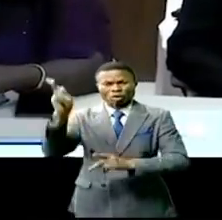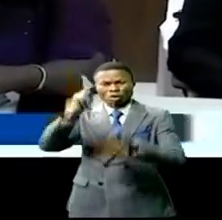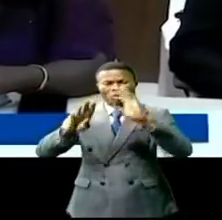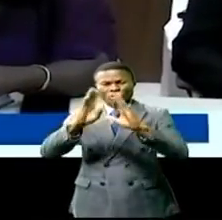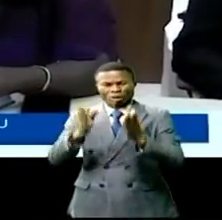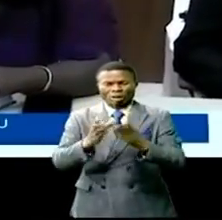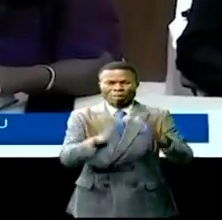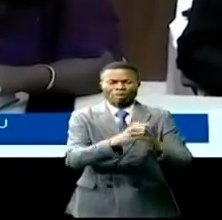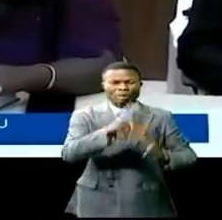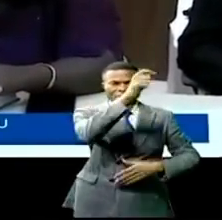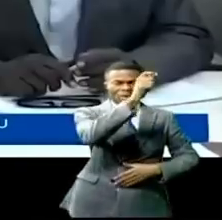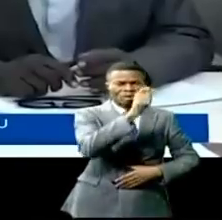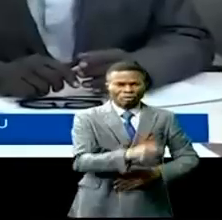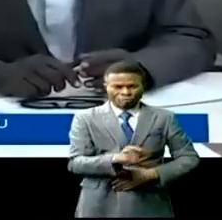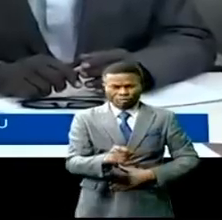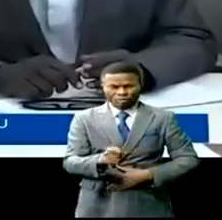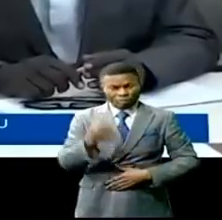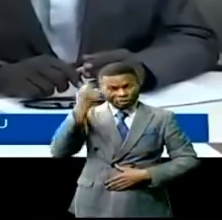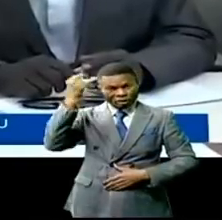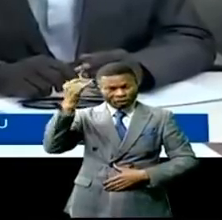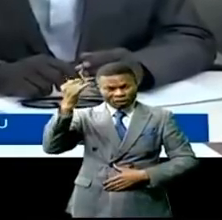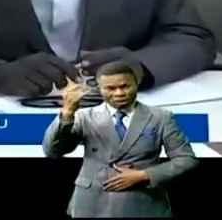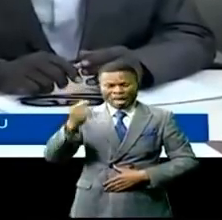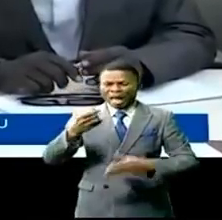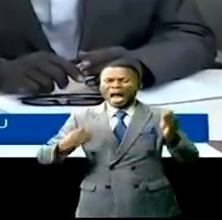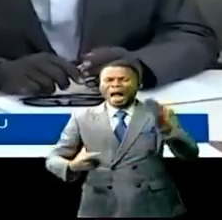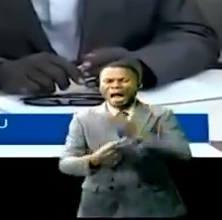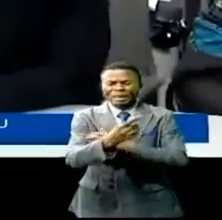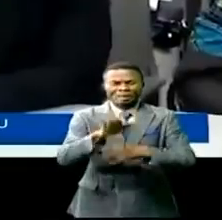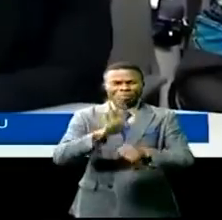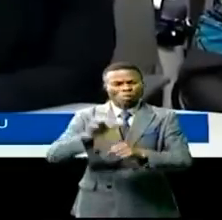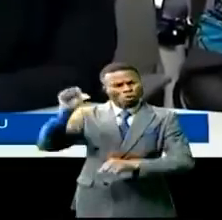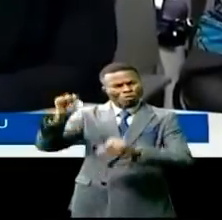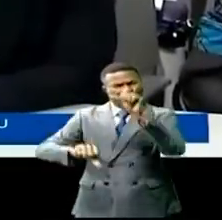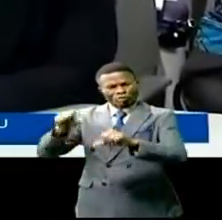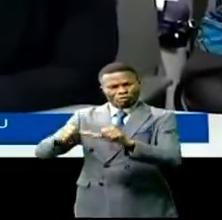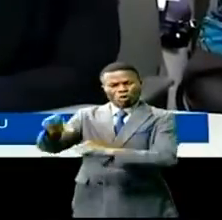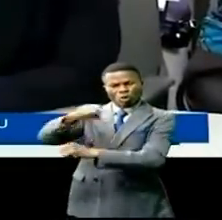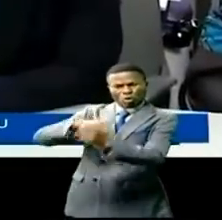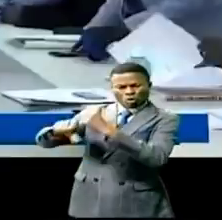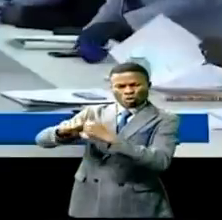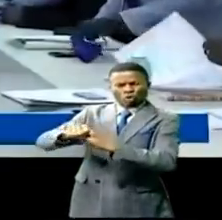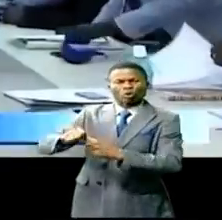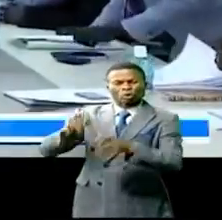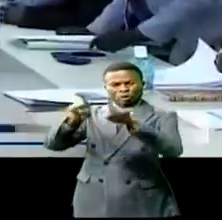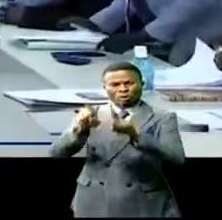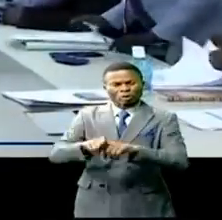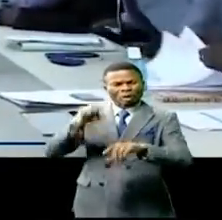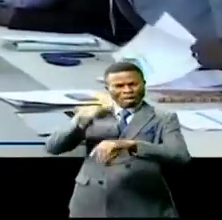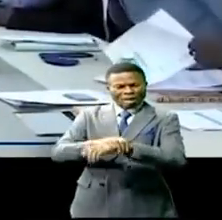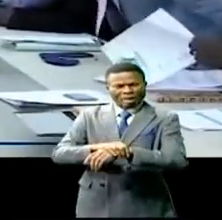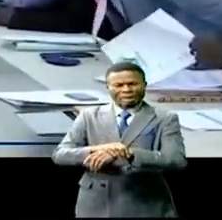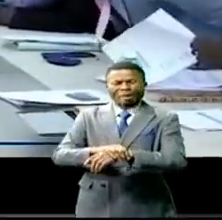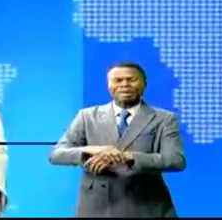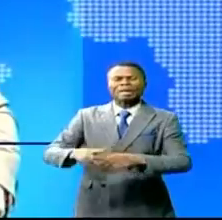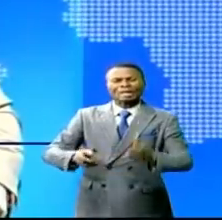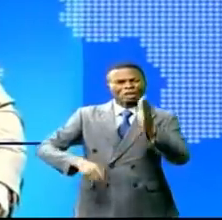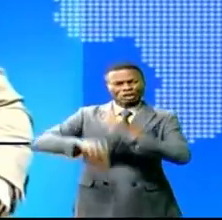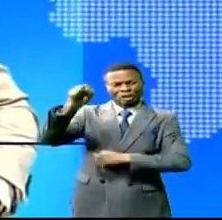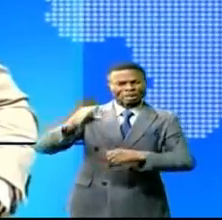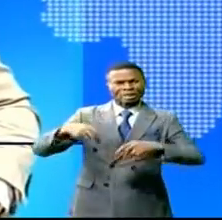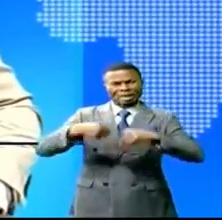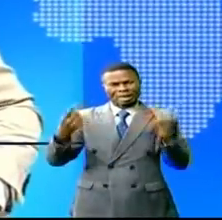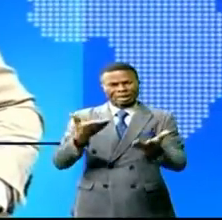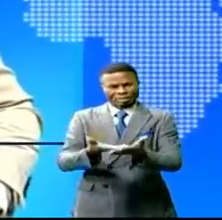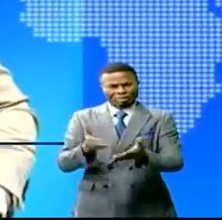et l'armée et dont le sens des dénonciations des gens suspects ou ifart d'essai afin d'affaiblir l'ennemi et